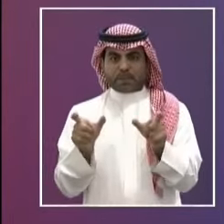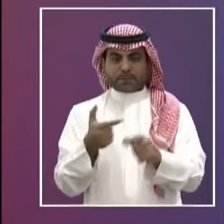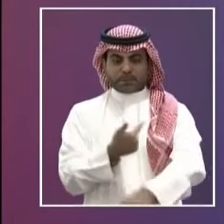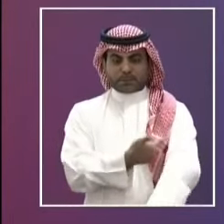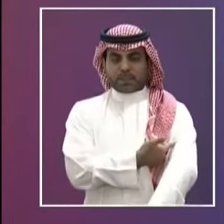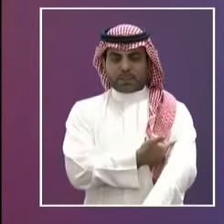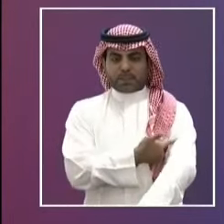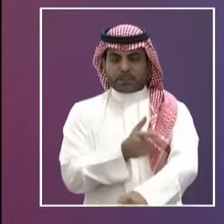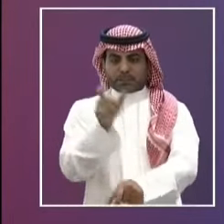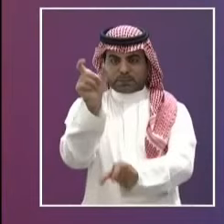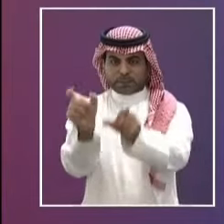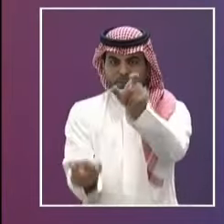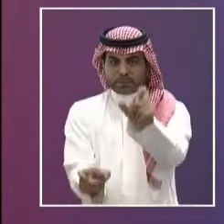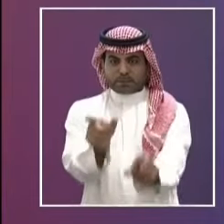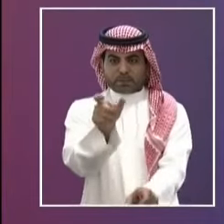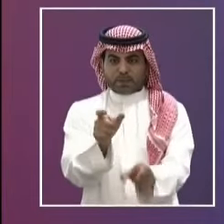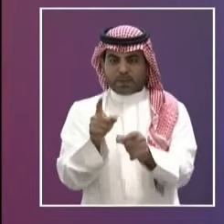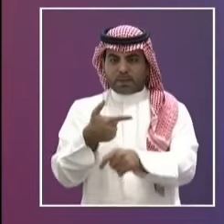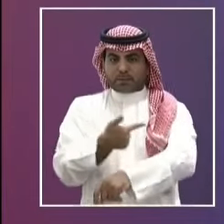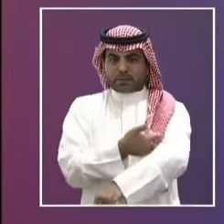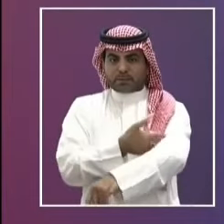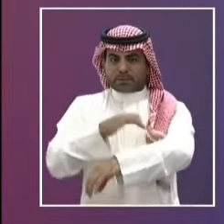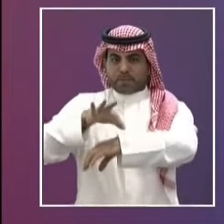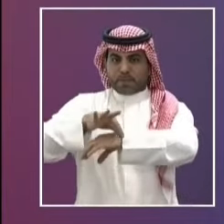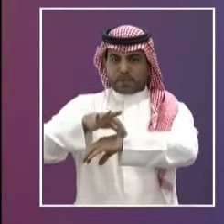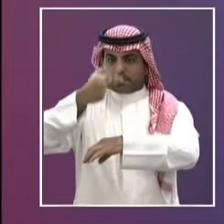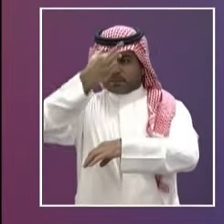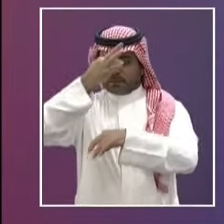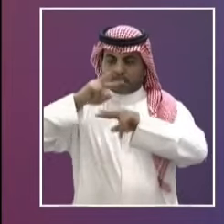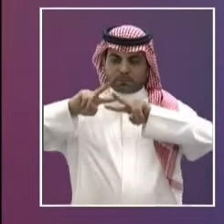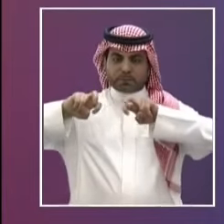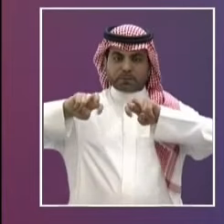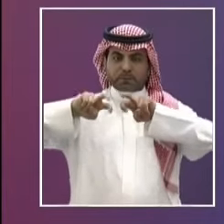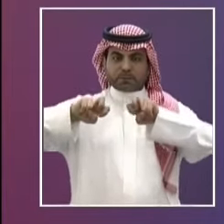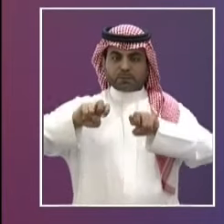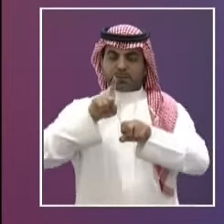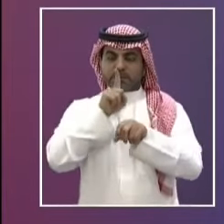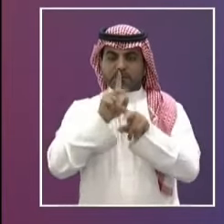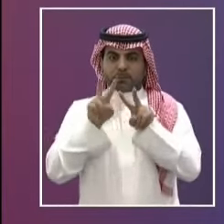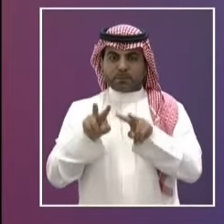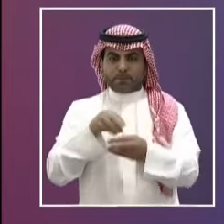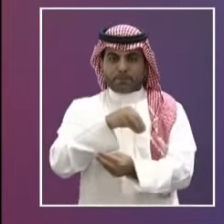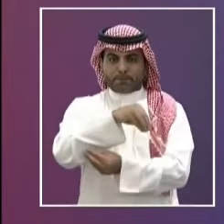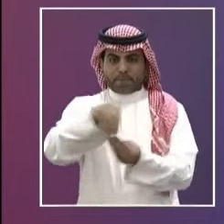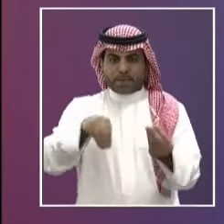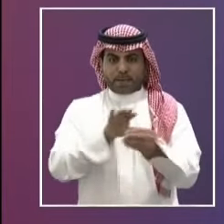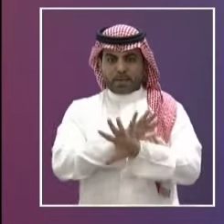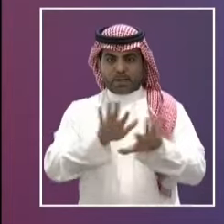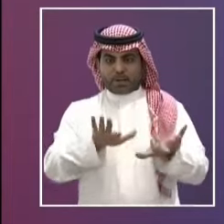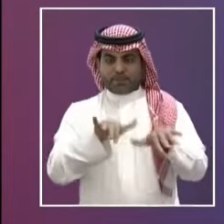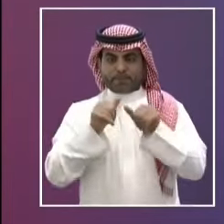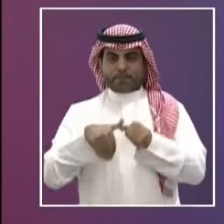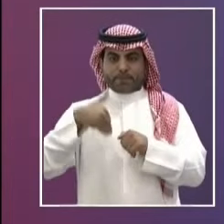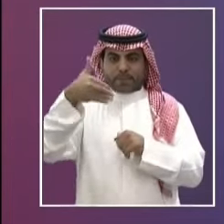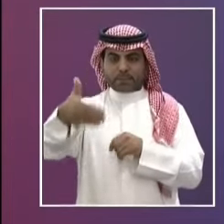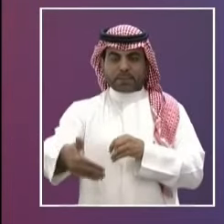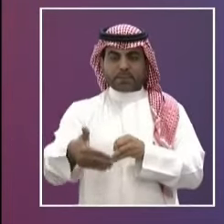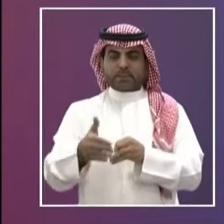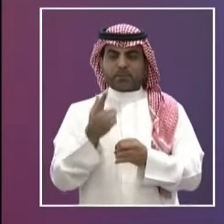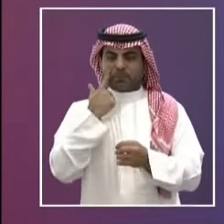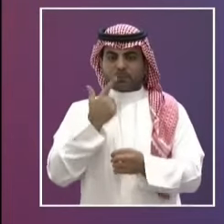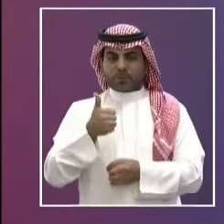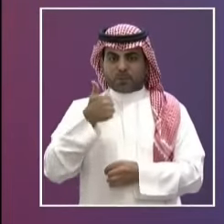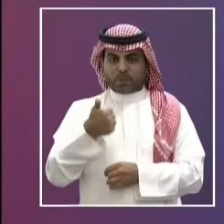الصحية للمعتمرين ومتابعة المخرجات خلال فترة أداء هذه العمرة، وبناء عليها سوف يتم